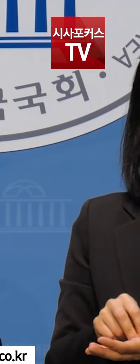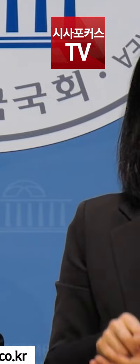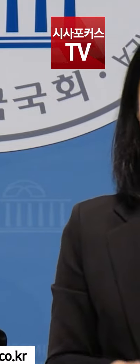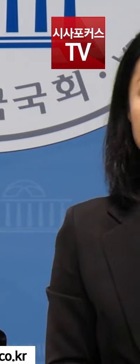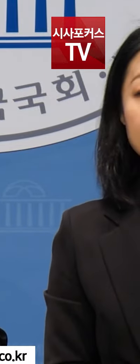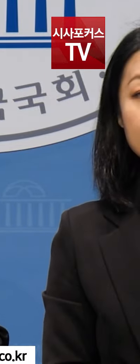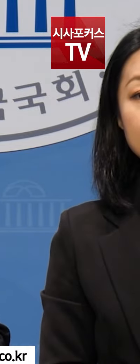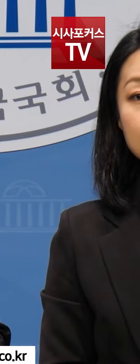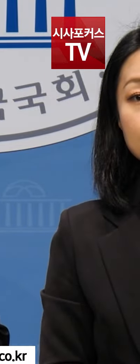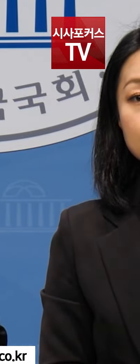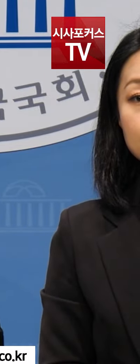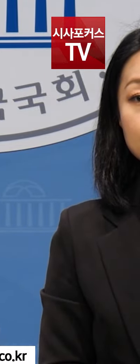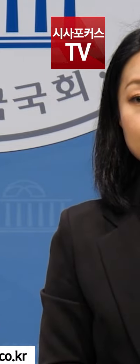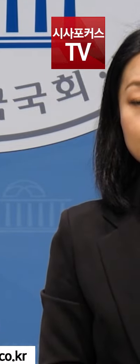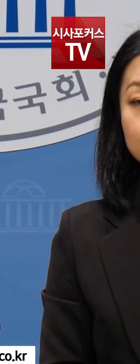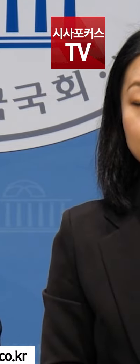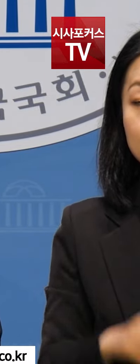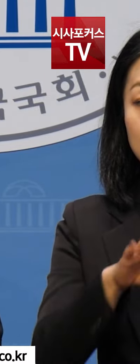행위입니다.